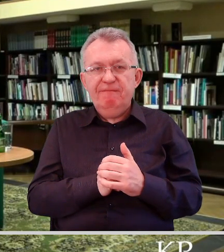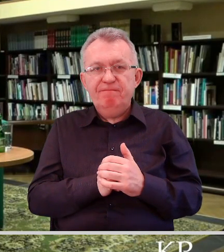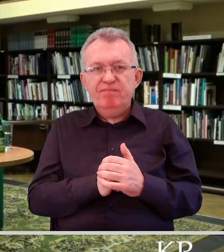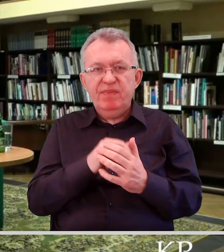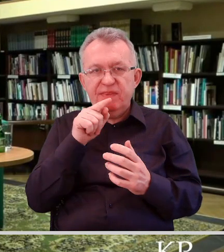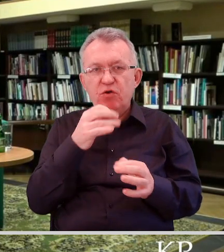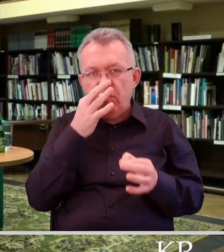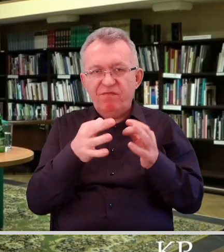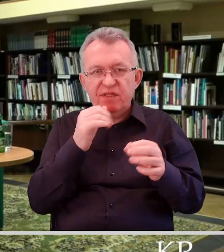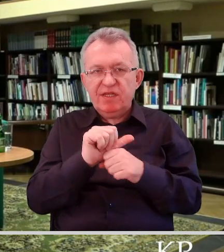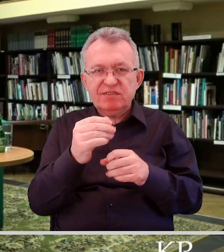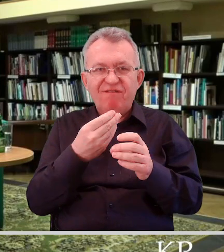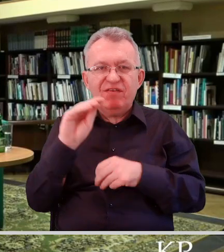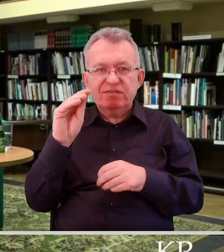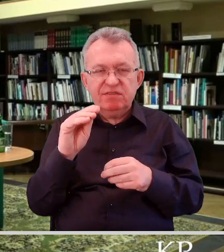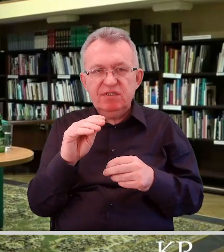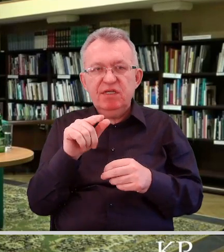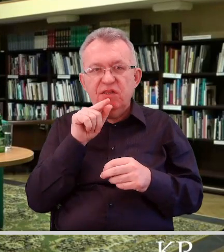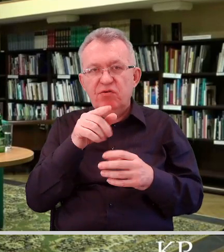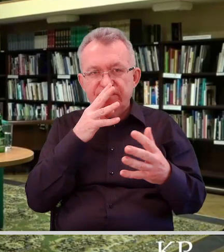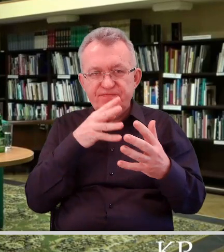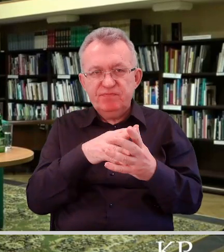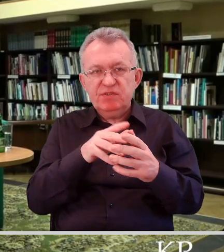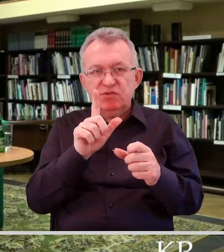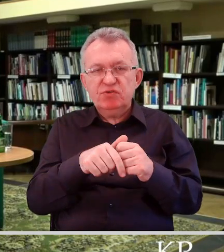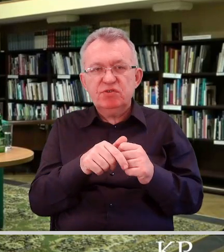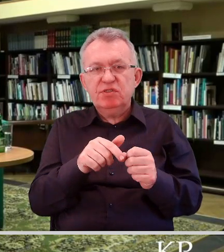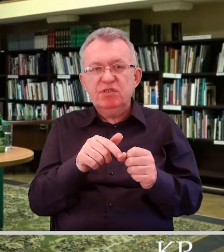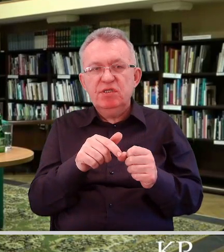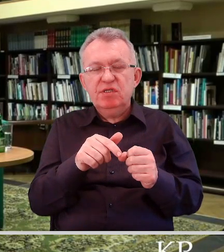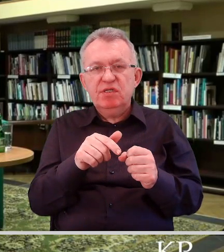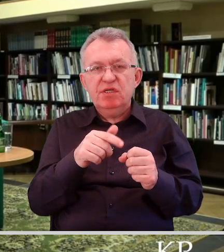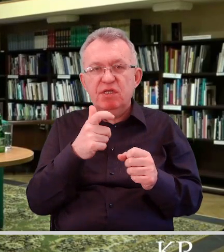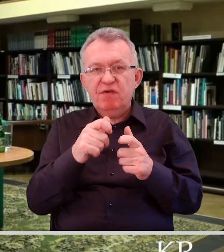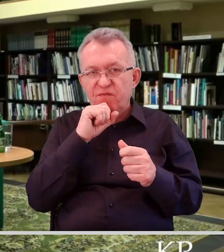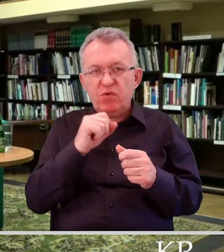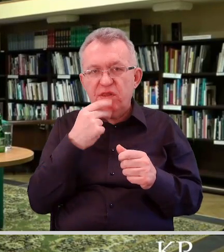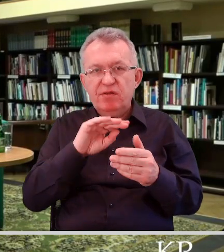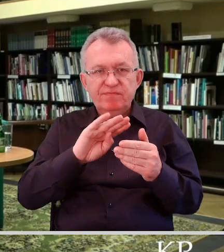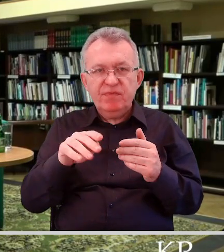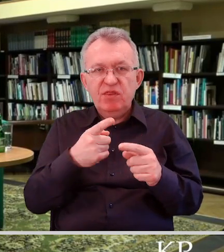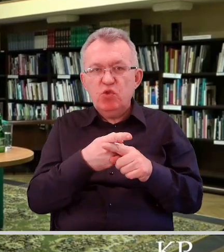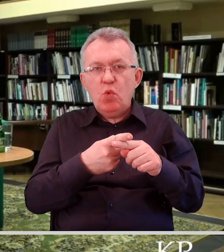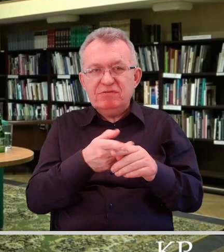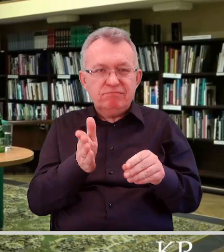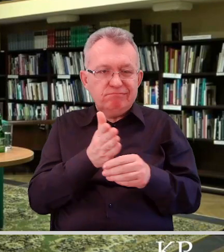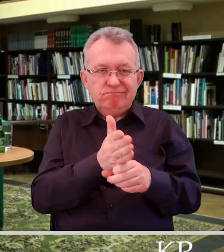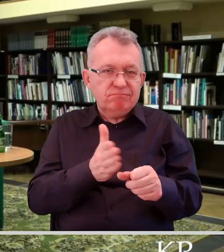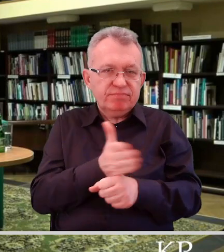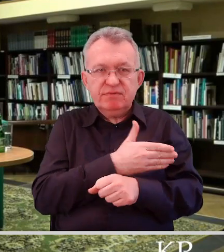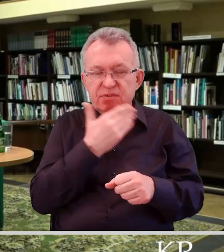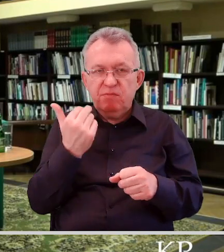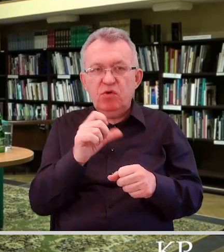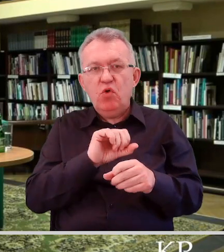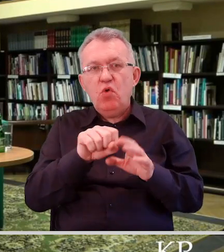a tych opowieści jest coraz więcej i takie przeświadczenie, że no właśnie nic nas nie odcina jak nożem od życia społecznego,